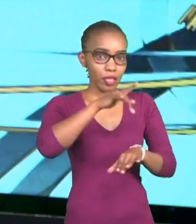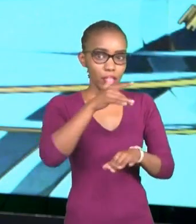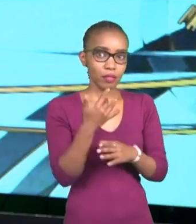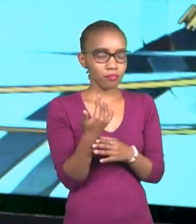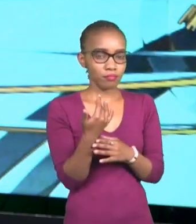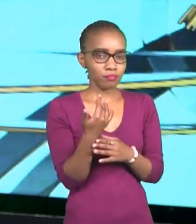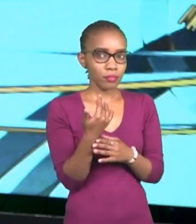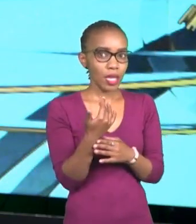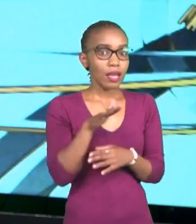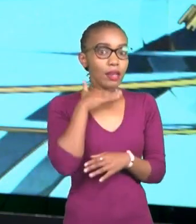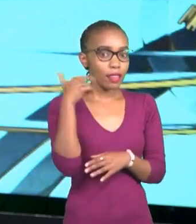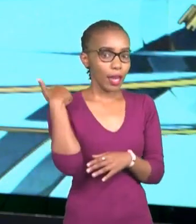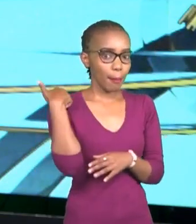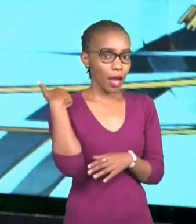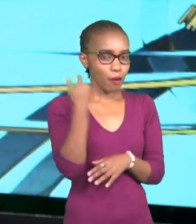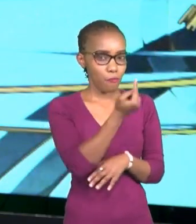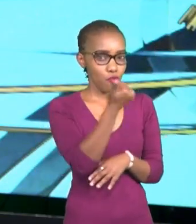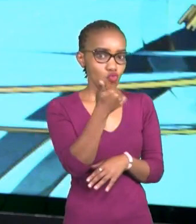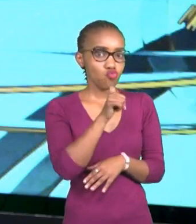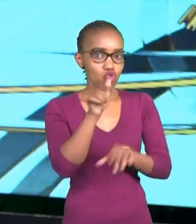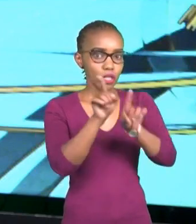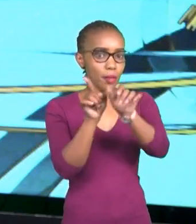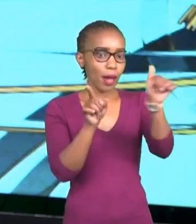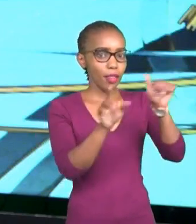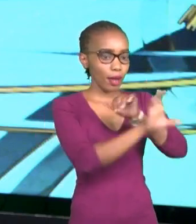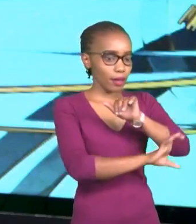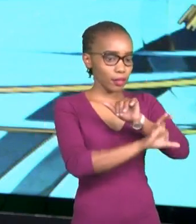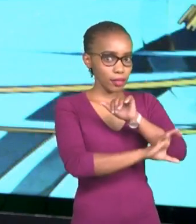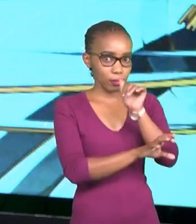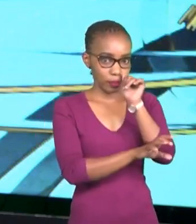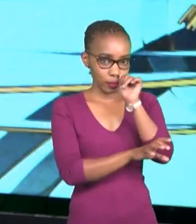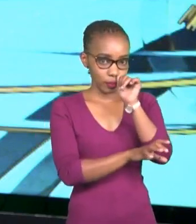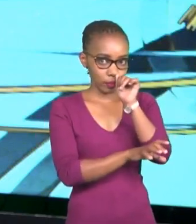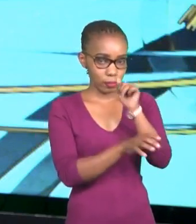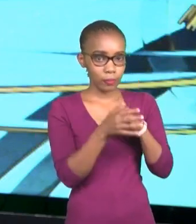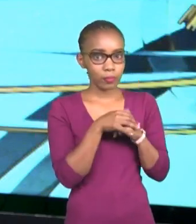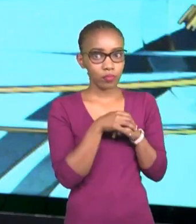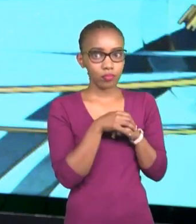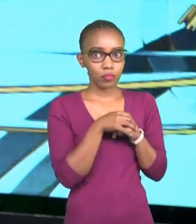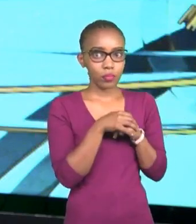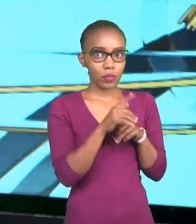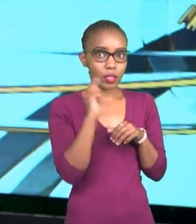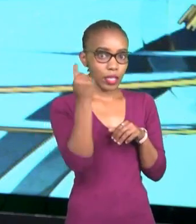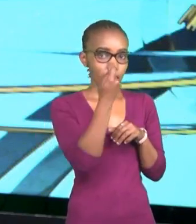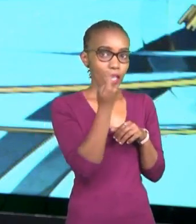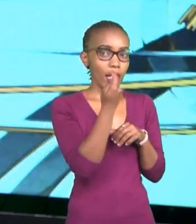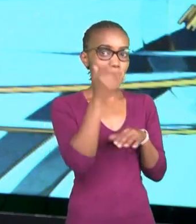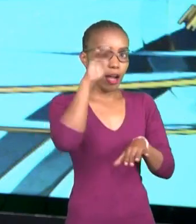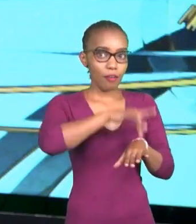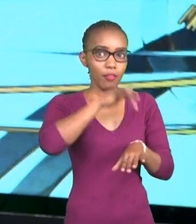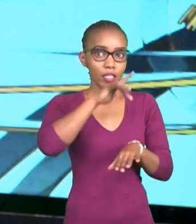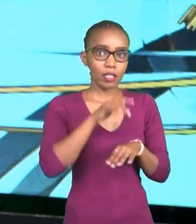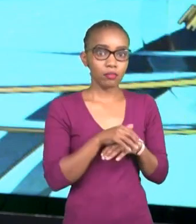terms of death rate kama hizo countries zingine. Tungetaka kusema ya kwamba Kenya imeathirika kwa ujumla